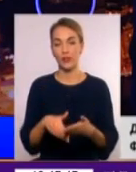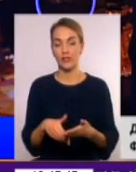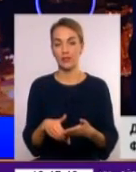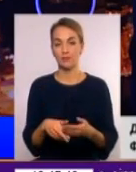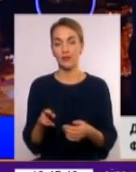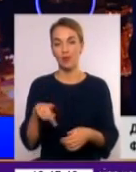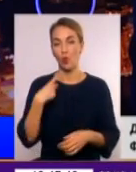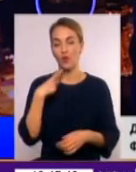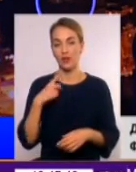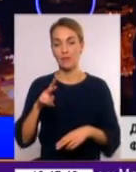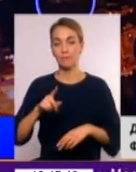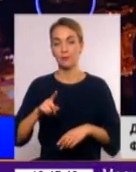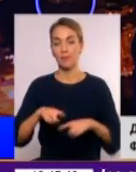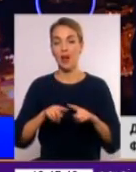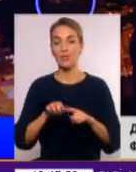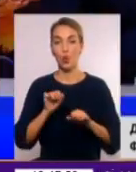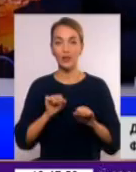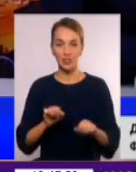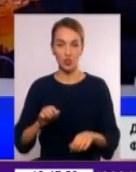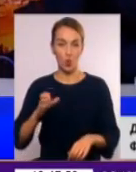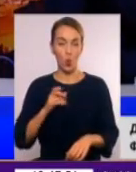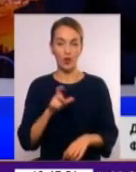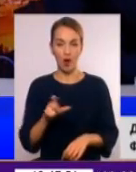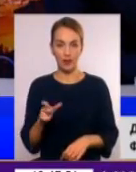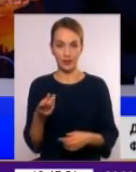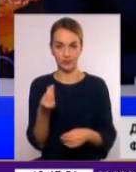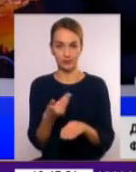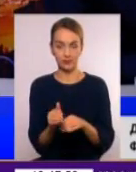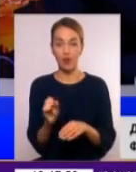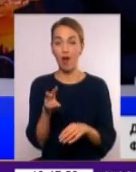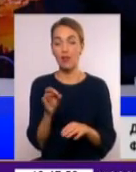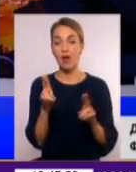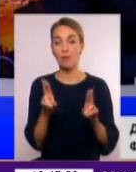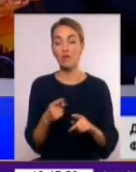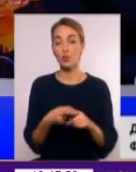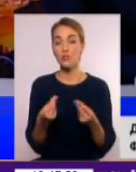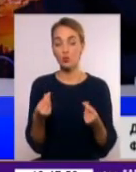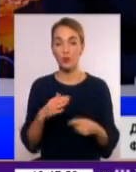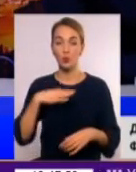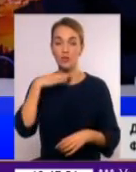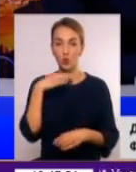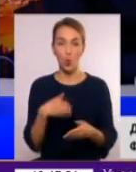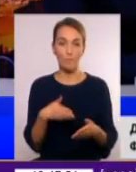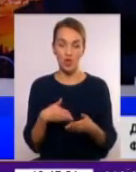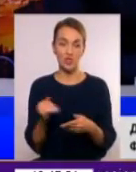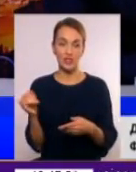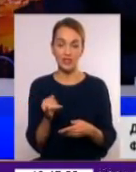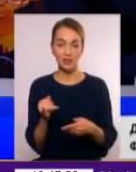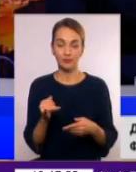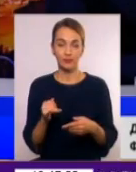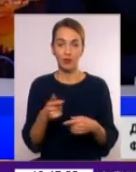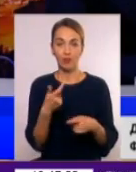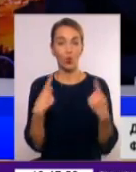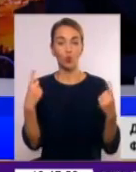як говорили, патріотичні олігархи, якісь там суми на щось виділити. Але, як правило, ці суми, вони достатньо обмежені, і розгулятися, і